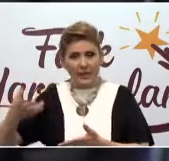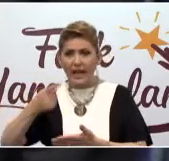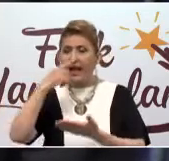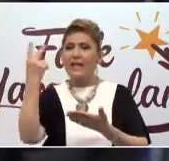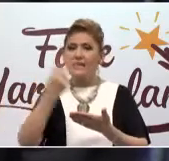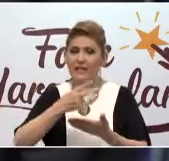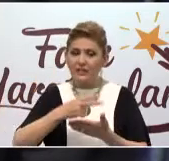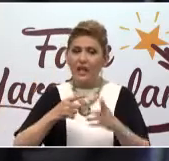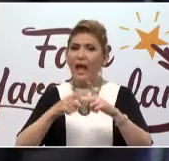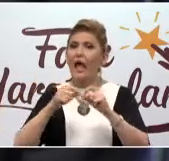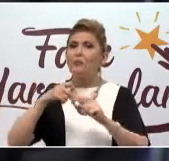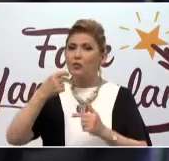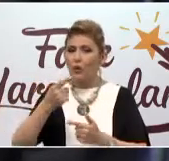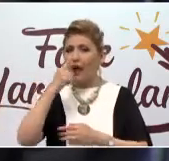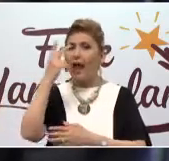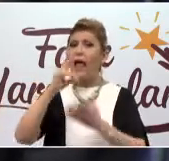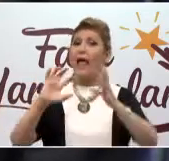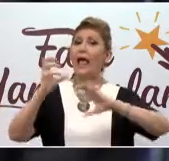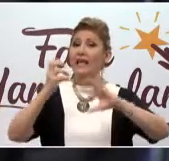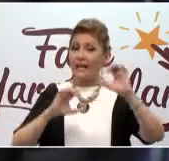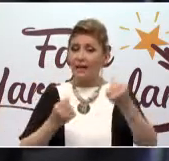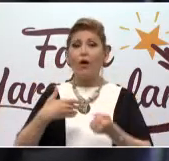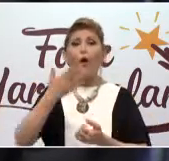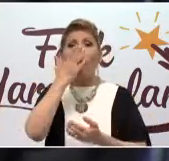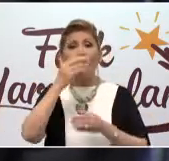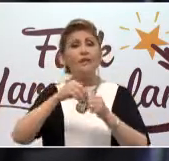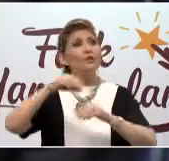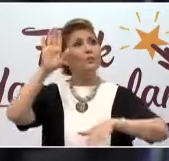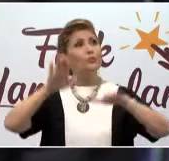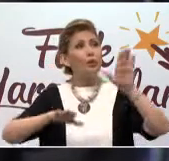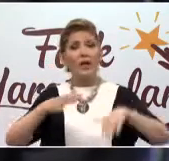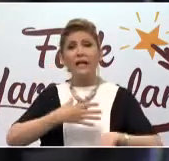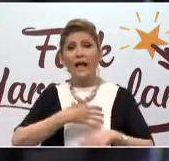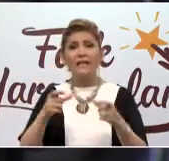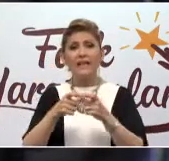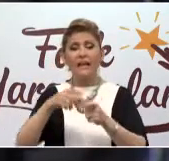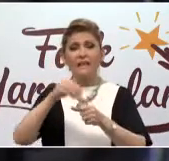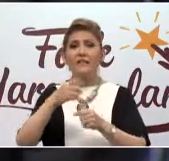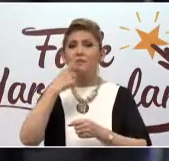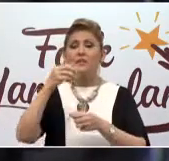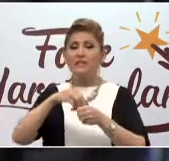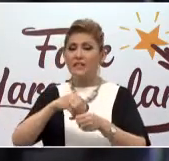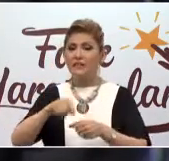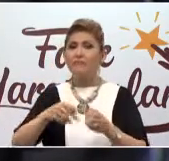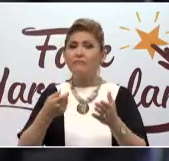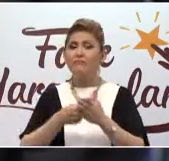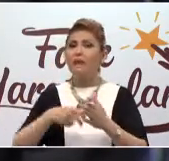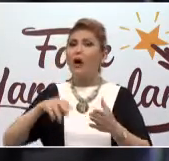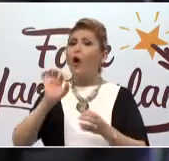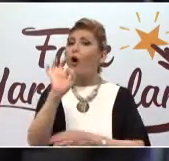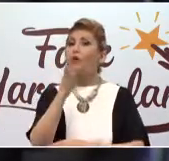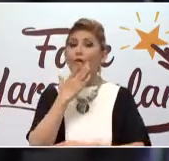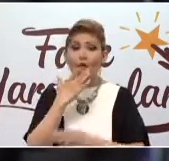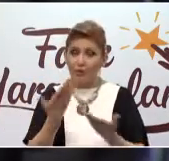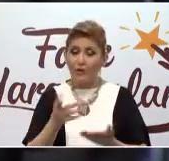haricinde okulları boyuyoruz. Kendi dernek bünyemizde yıl boyunca etkinlikler, atölyeler oluyor. Ortaokul grubumuz,